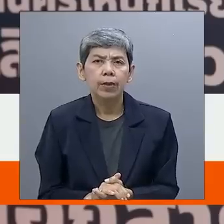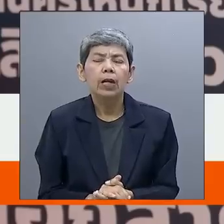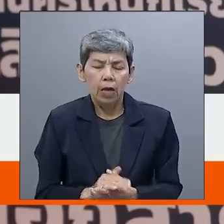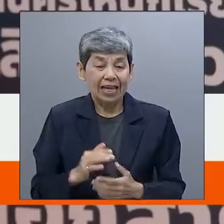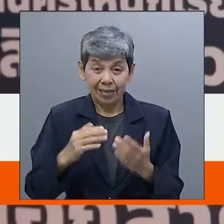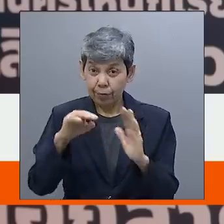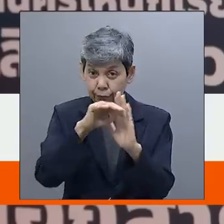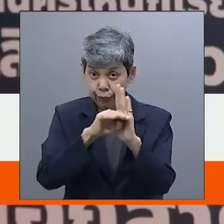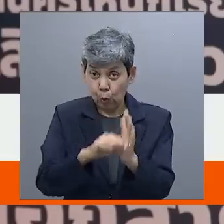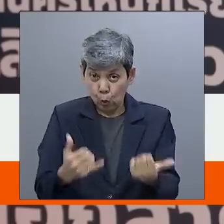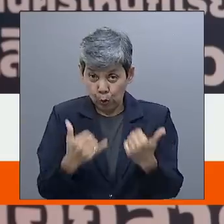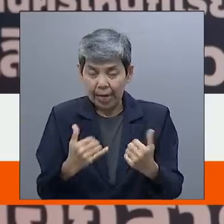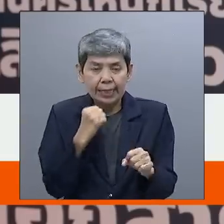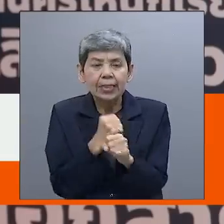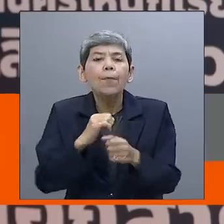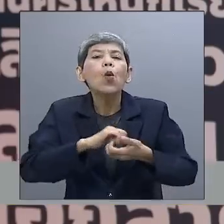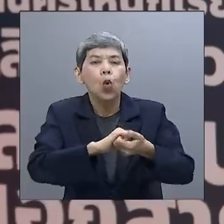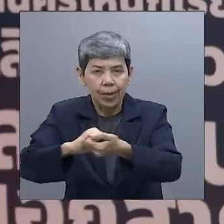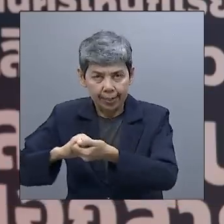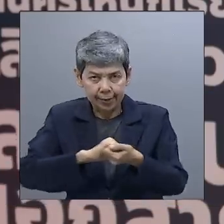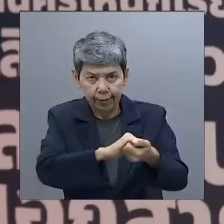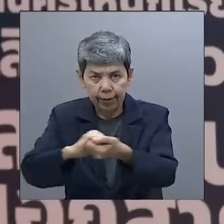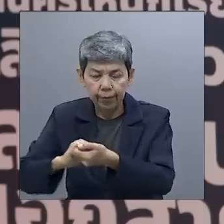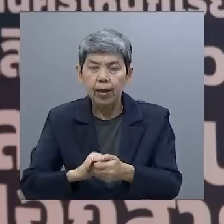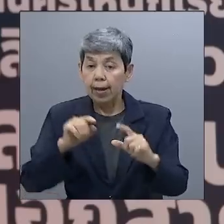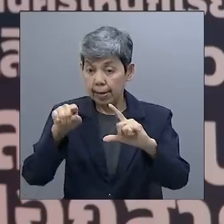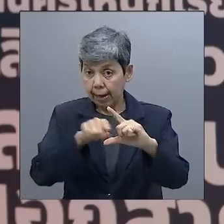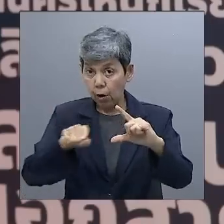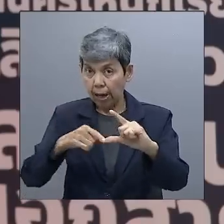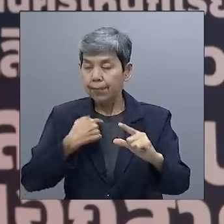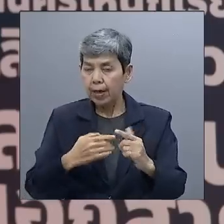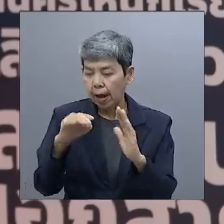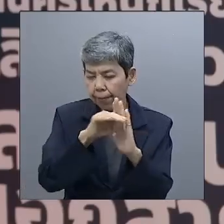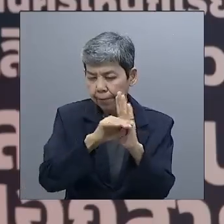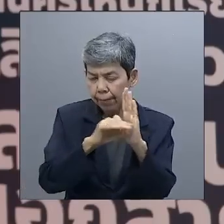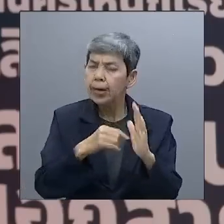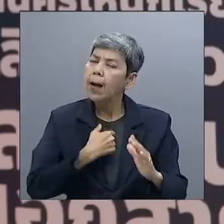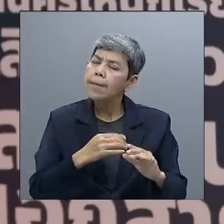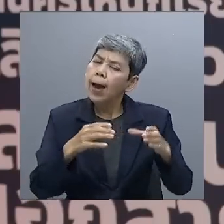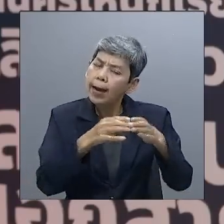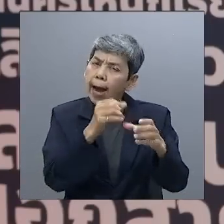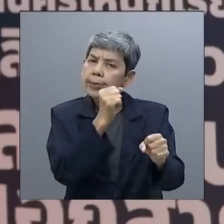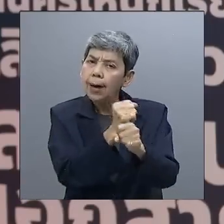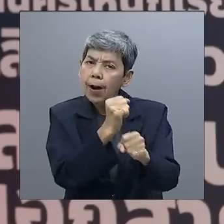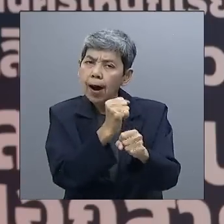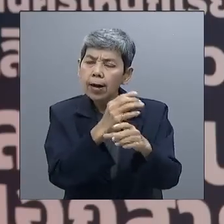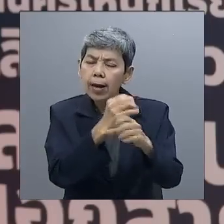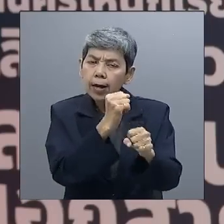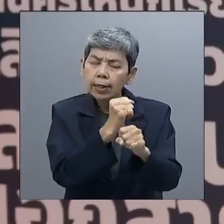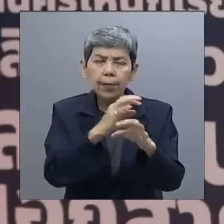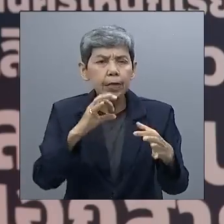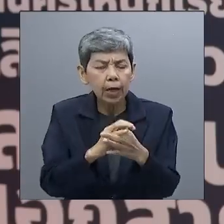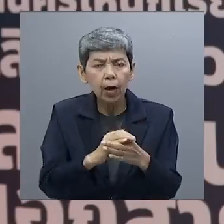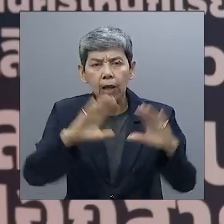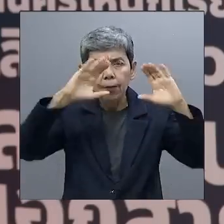คือแนวทางการทำงานร่วมกันหลังจากนี้ซึ่งก้าวไกลก็จะมีข้อเสนอว่าควรจะมีคณะทำงานเรื่องการเปลี่ยนผ่